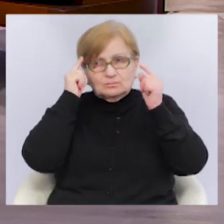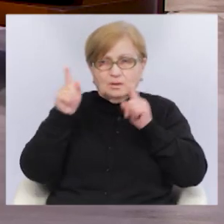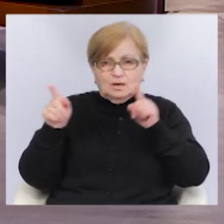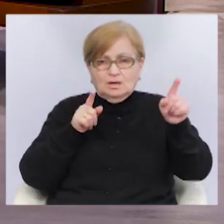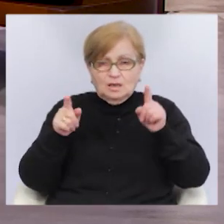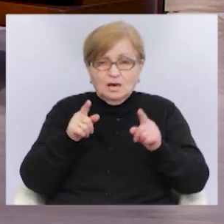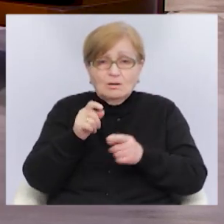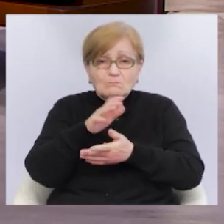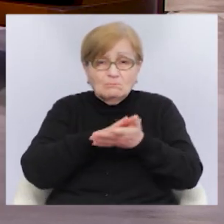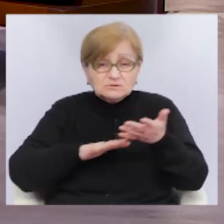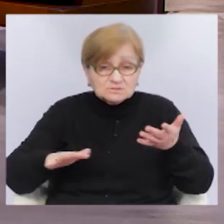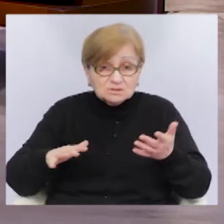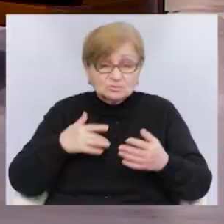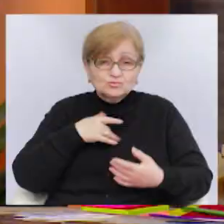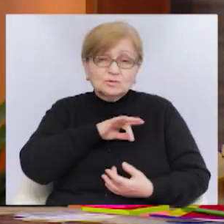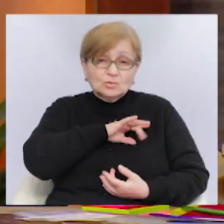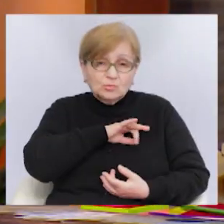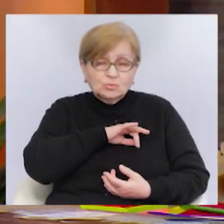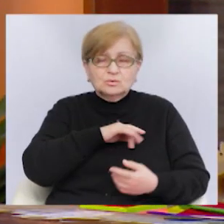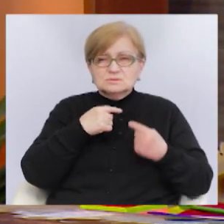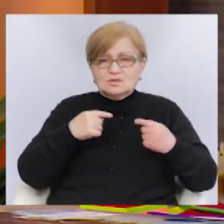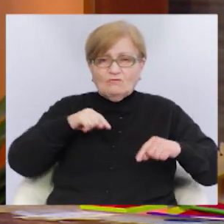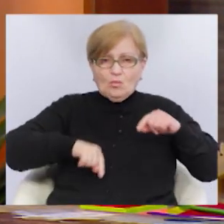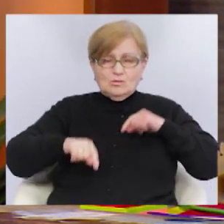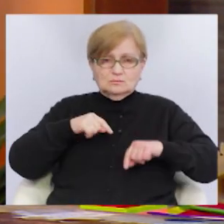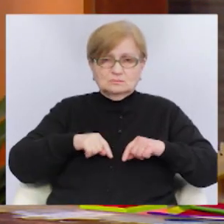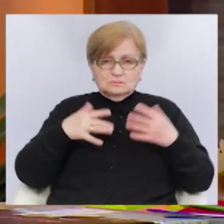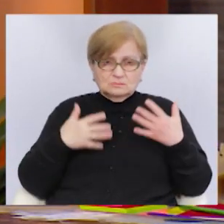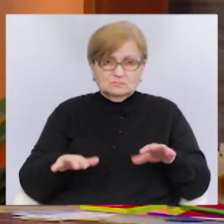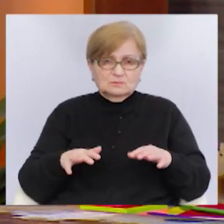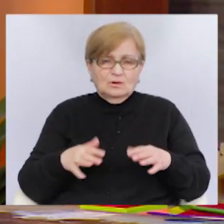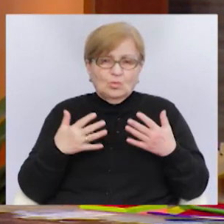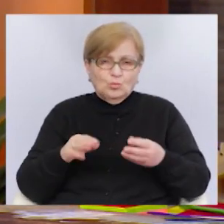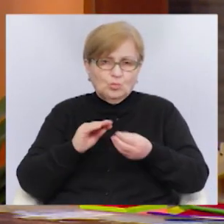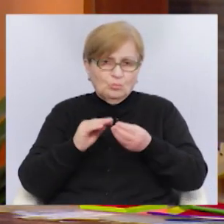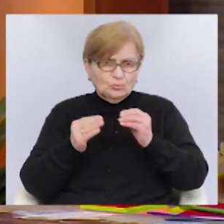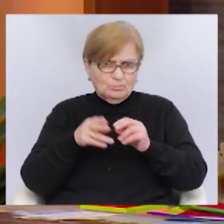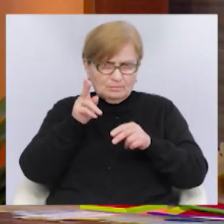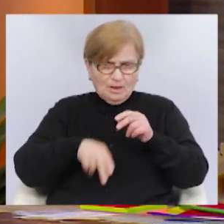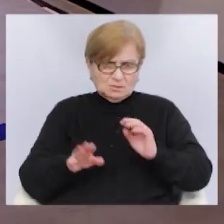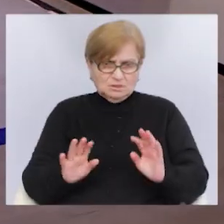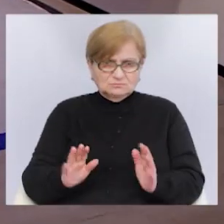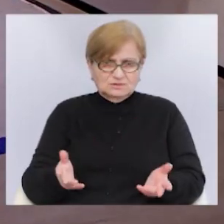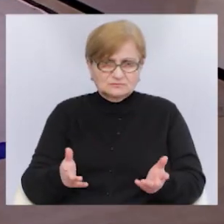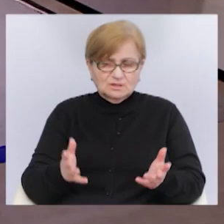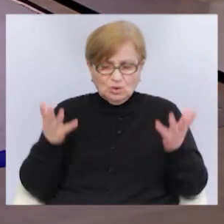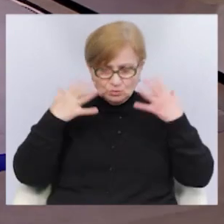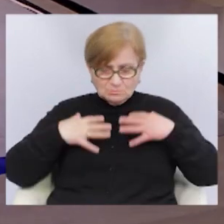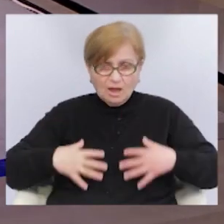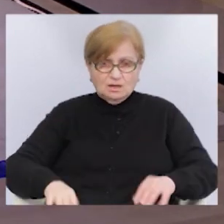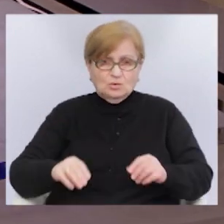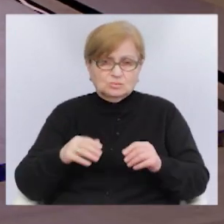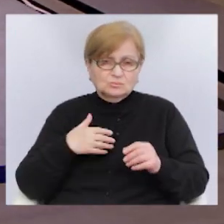ფიქრი გრძელდება, ჩვენი გული, ჩვენი სხვა ორგანოები ამბობენ, რომ ვაი, ეს პრობლემა არ დასრულებულა. ამიტომ მთელი ორგანიზმი